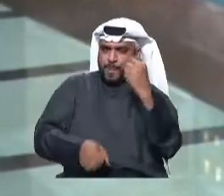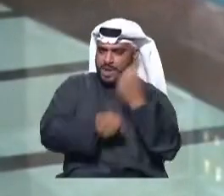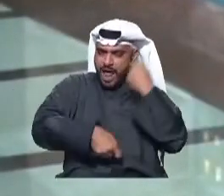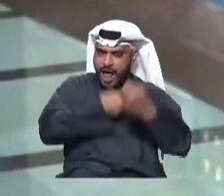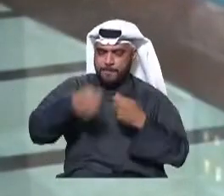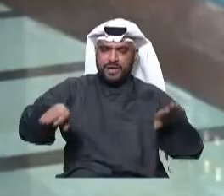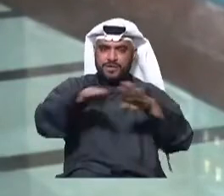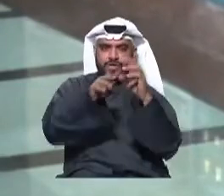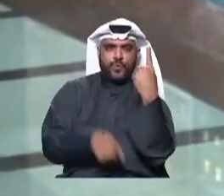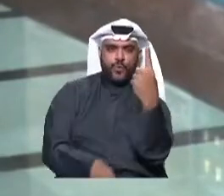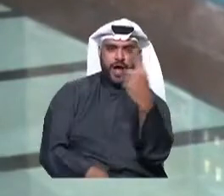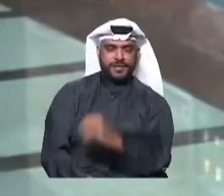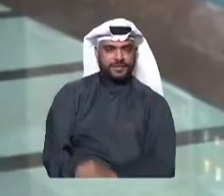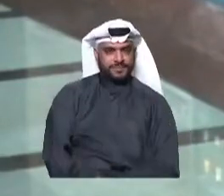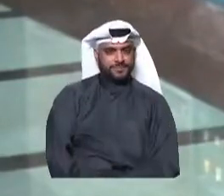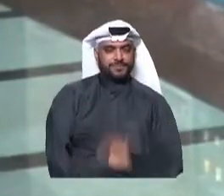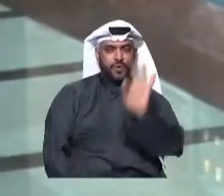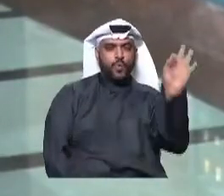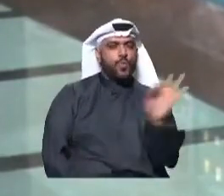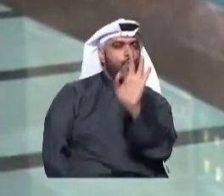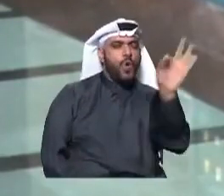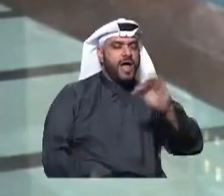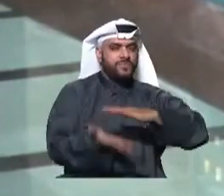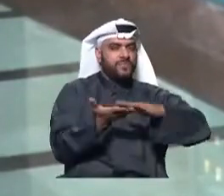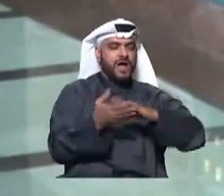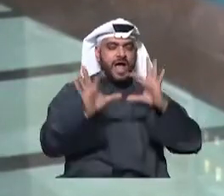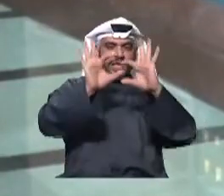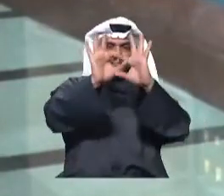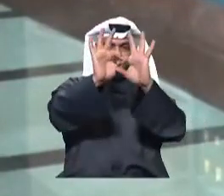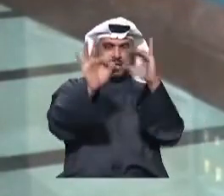العربي المشترك. من مقر الأمانة العامة بجامعة